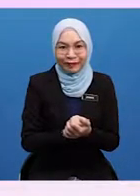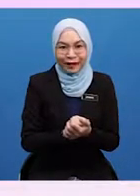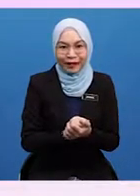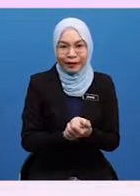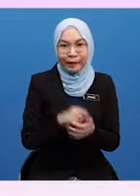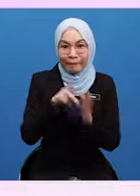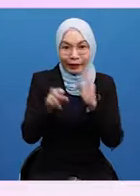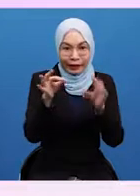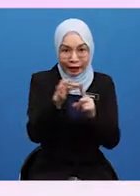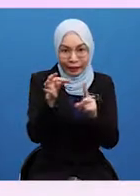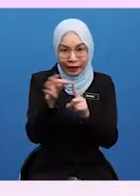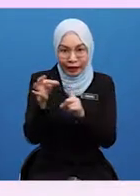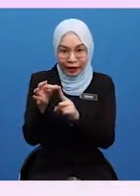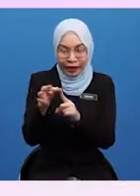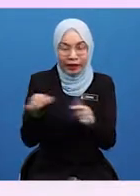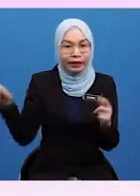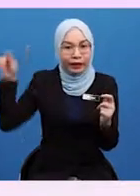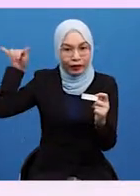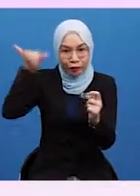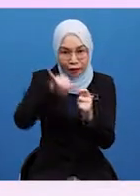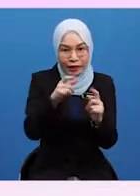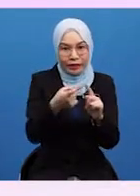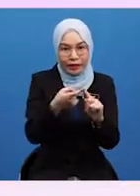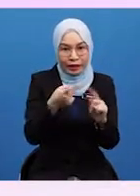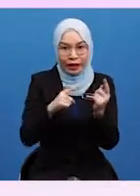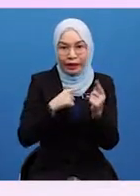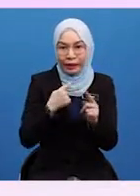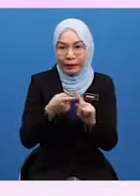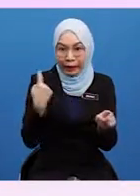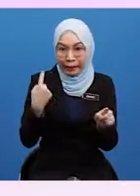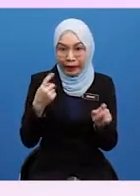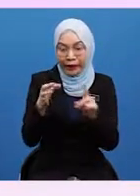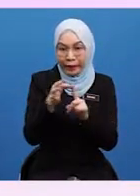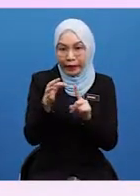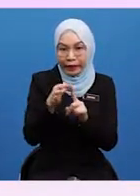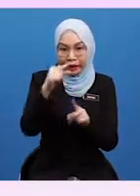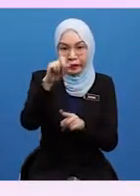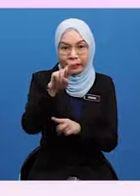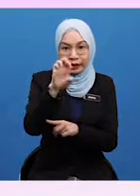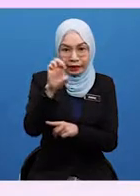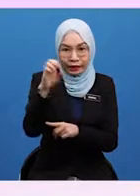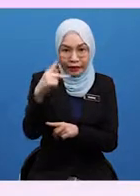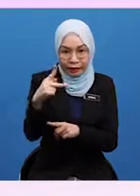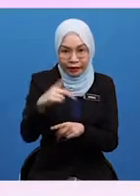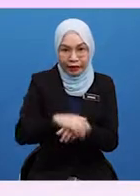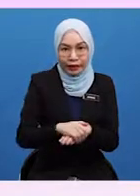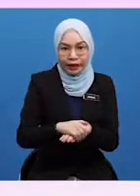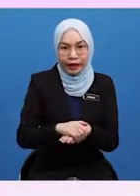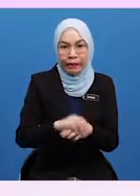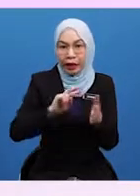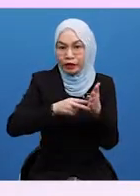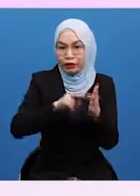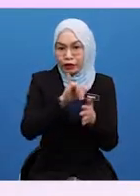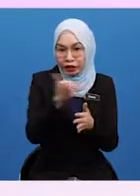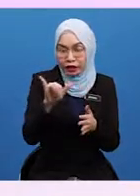telekomunikasi berasal daripada perkataan Bridge tele Pule Hai memasuki sangat